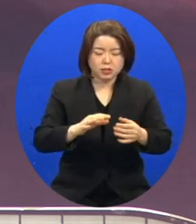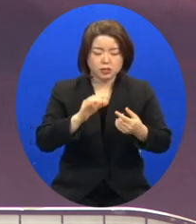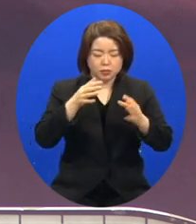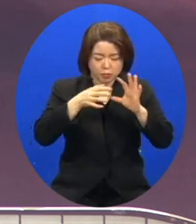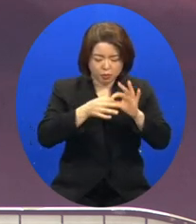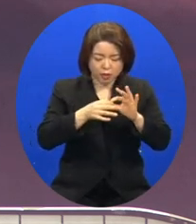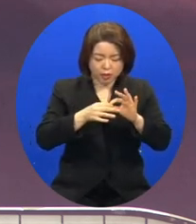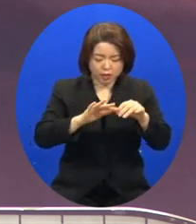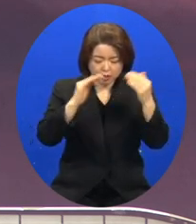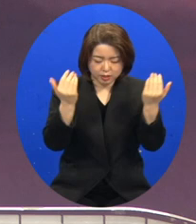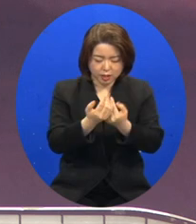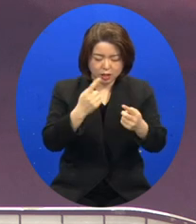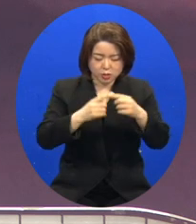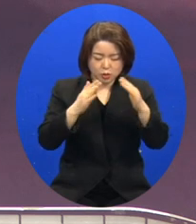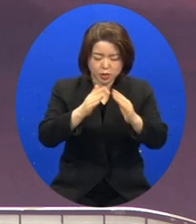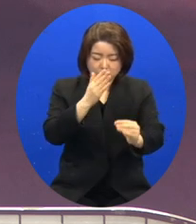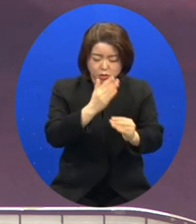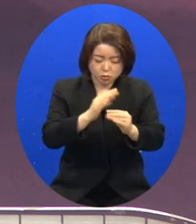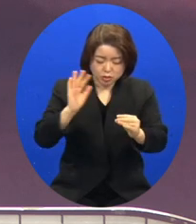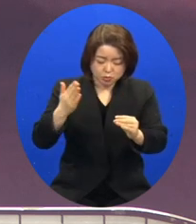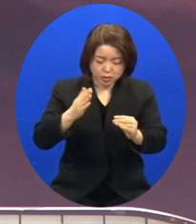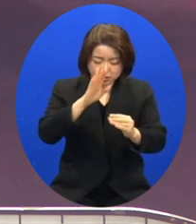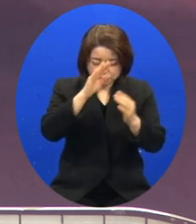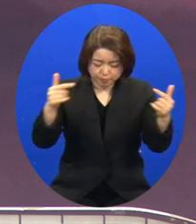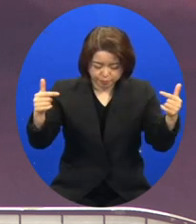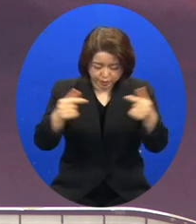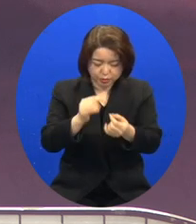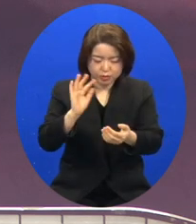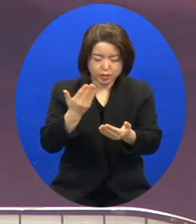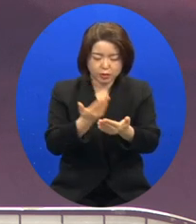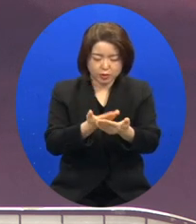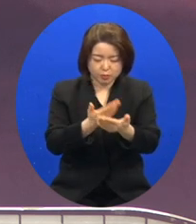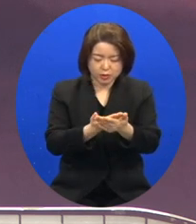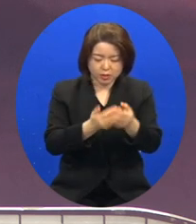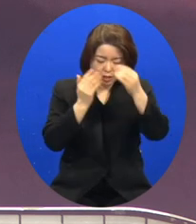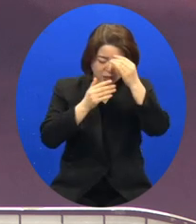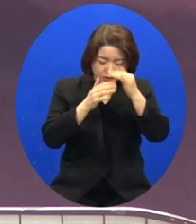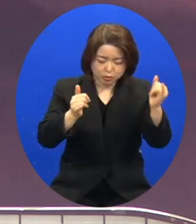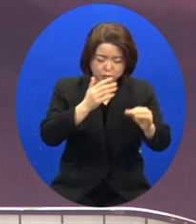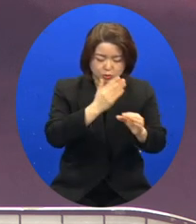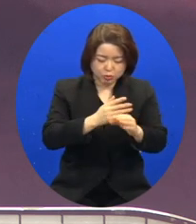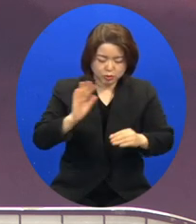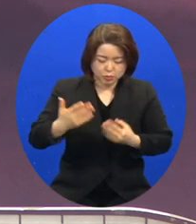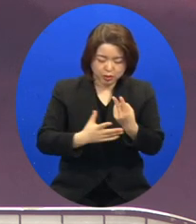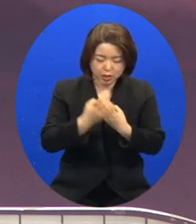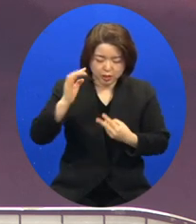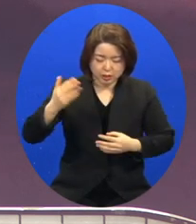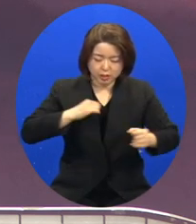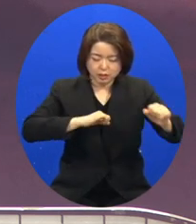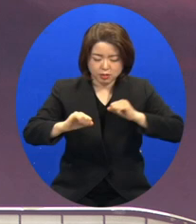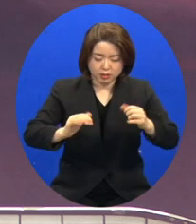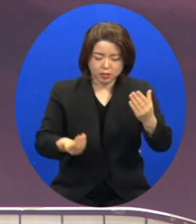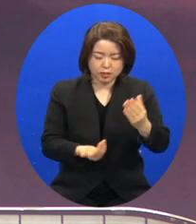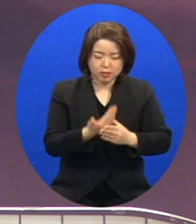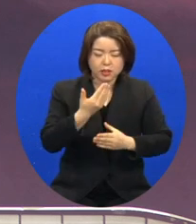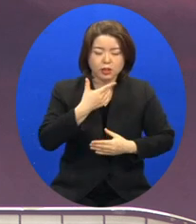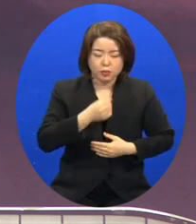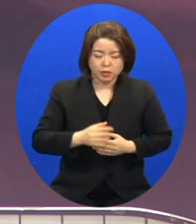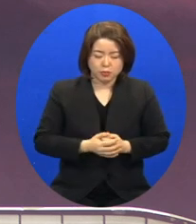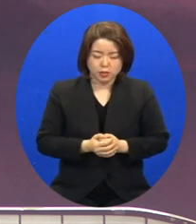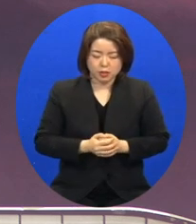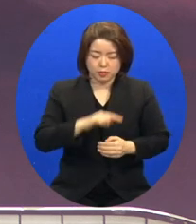교회가 중심이 되어 치유 되기를 원합니다 성도들이 중심이 되어서 하나 되는 역사가 일어나게 되기를 원합니다